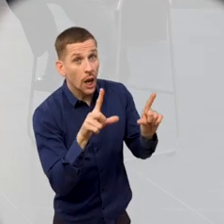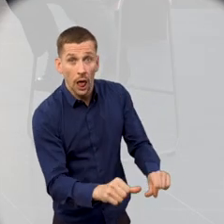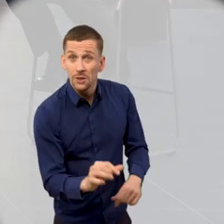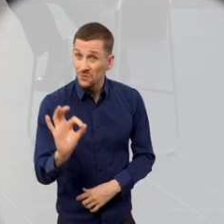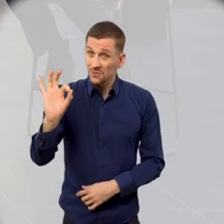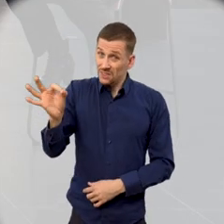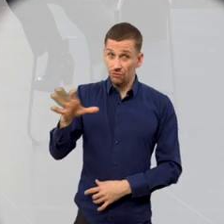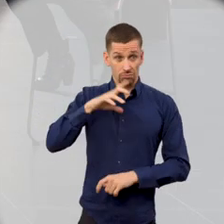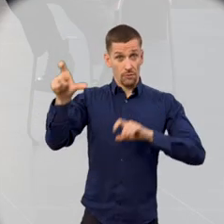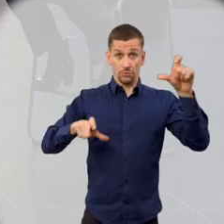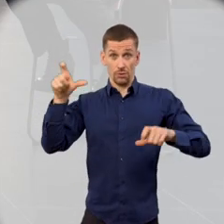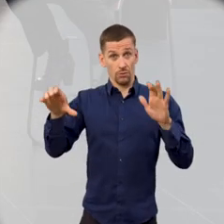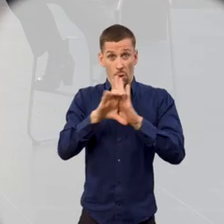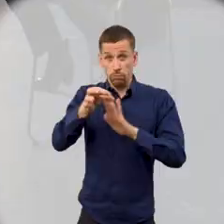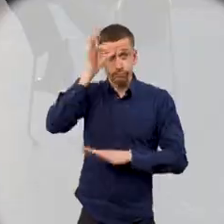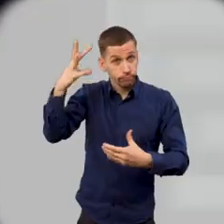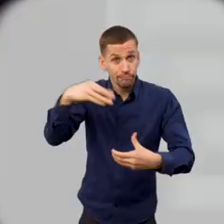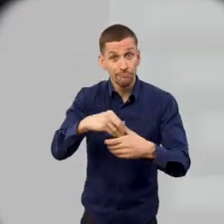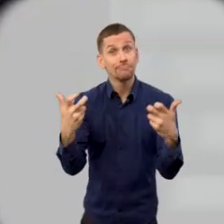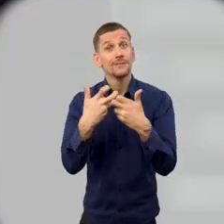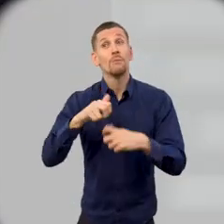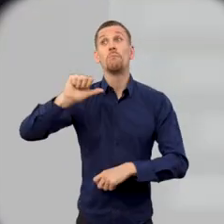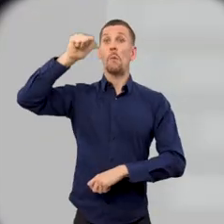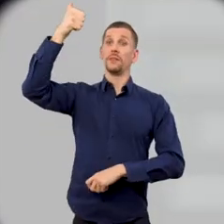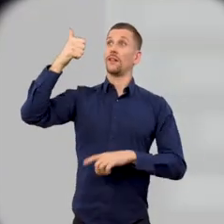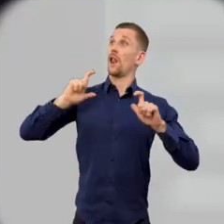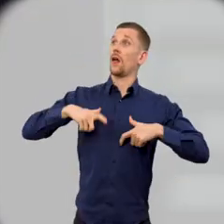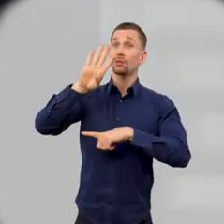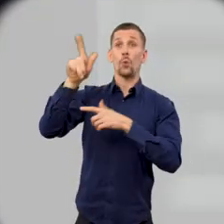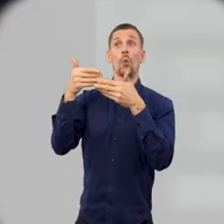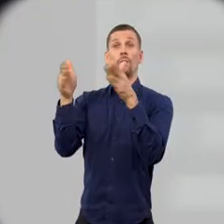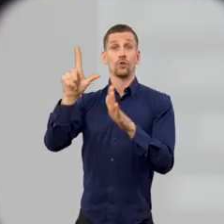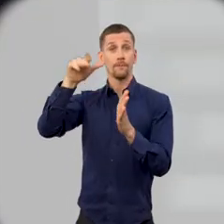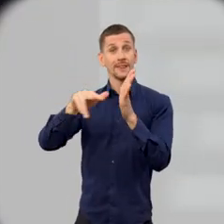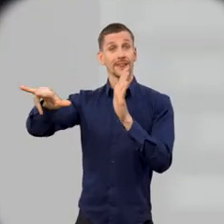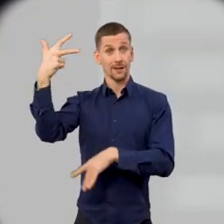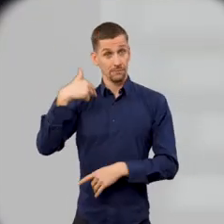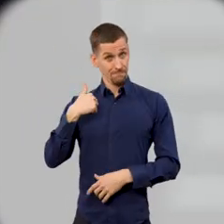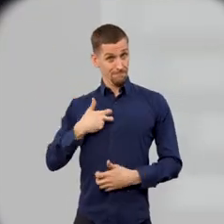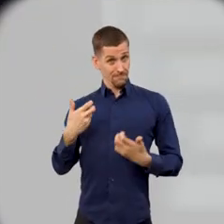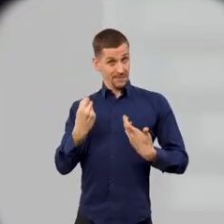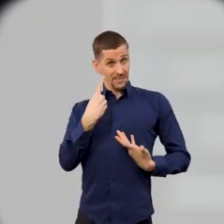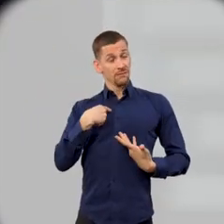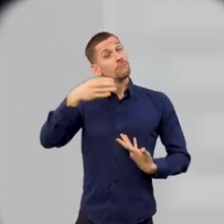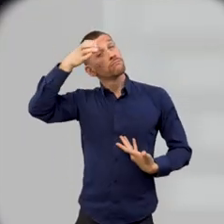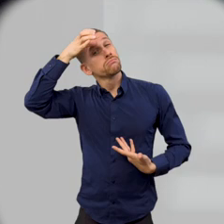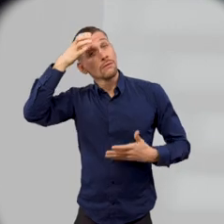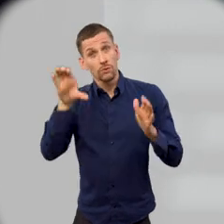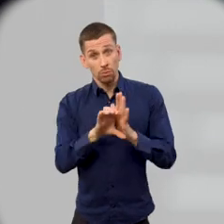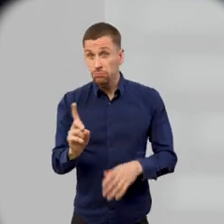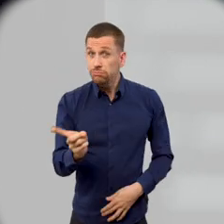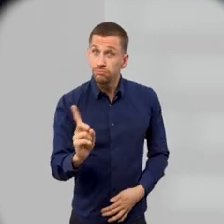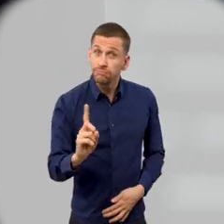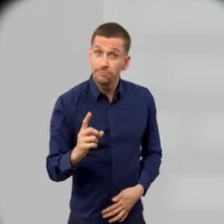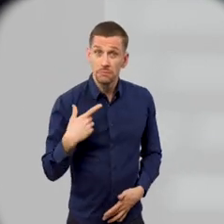existe. Il y a des personnes qui n'ont pas de base en code qui intègrent votre... J'en suis le premier exemple. j'ai intégré l'école 42 en 2013 et je n'avais aucune base